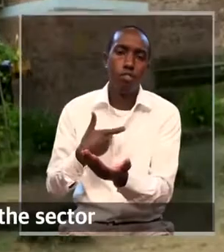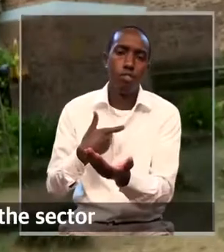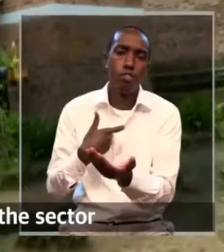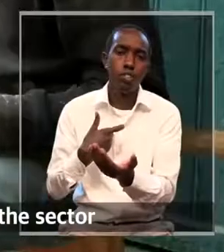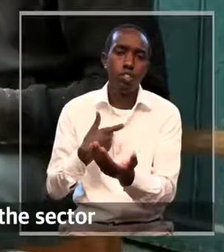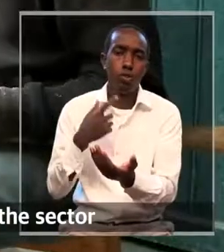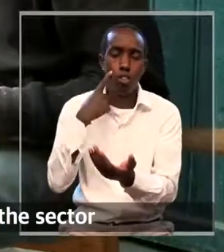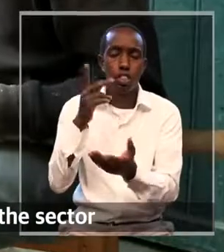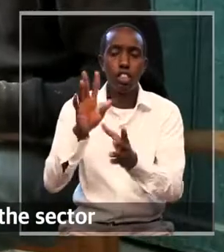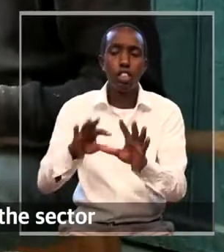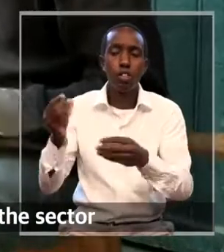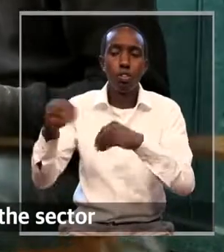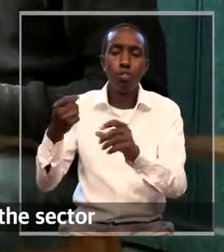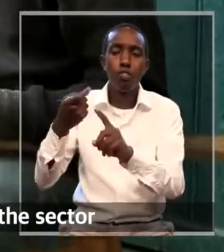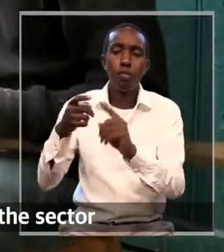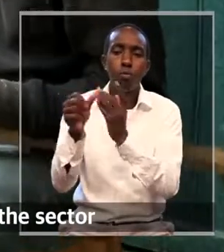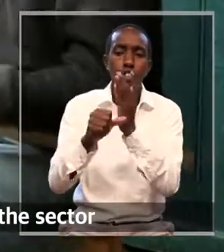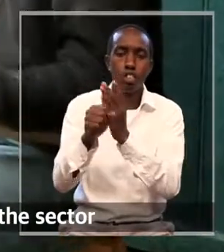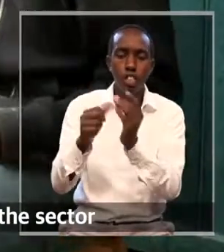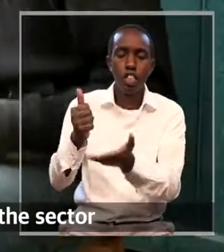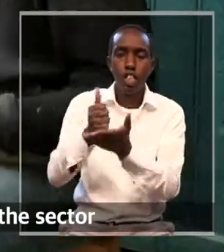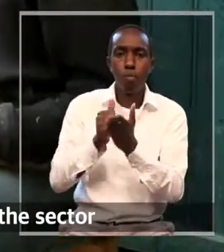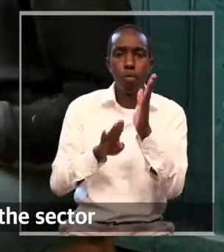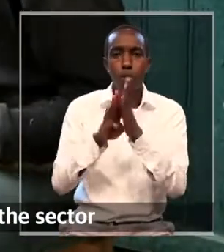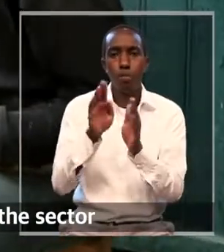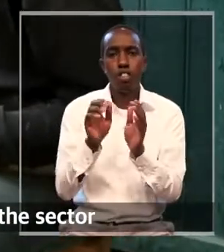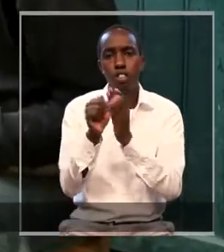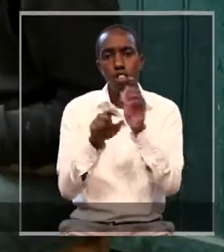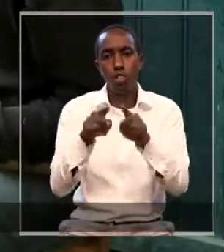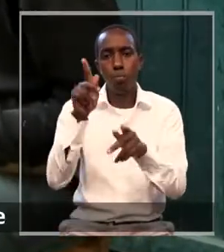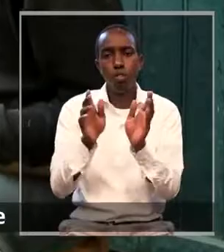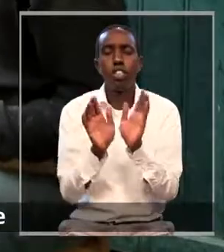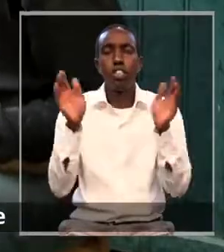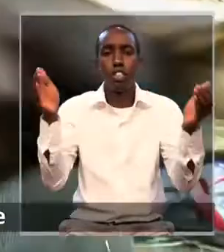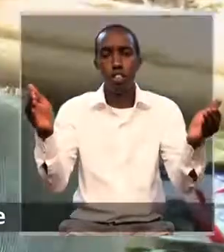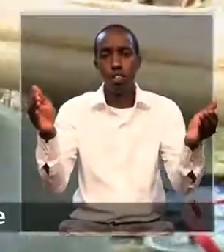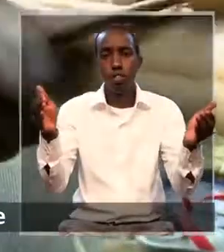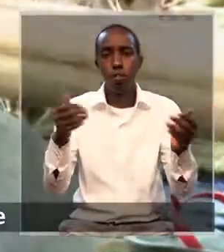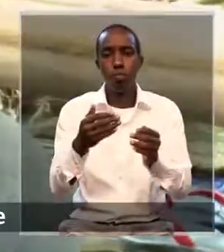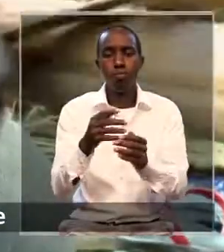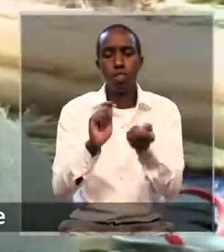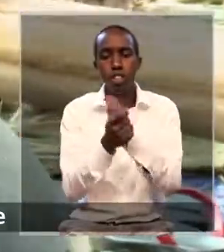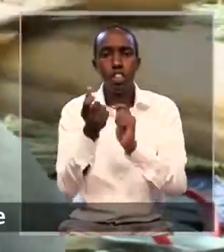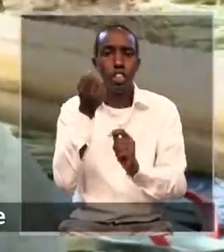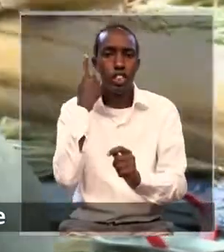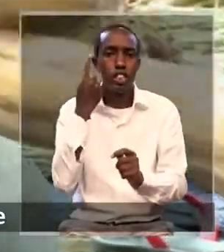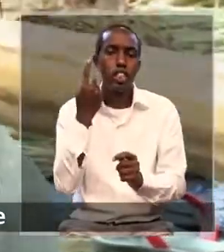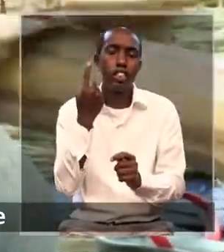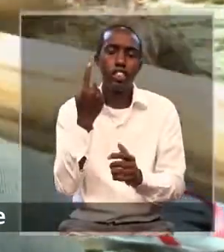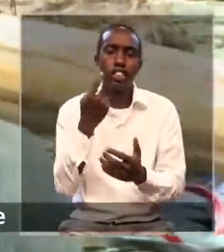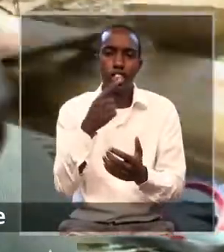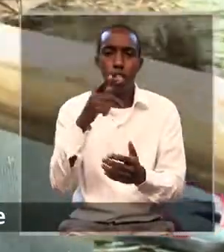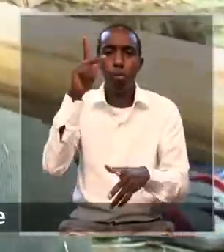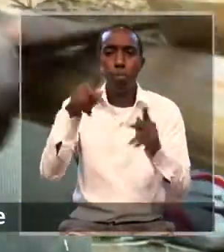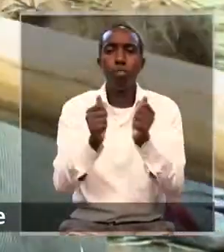Tumaze kubona kuko uruhare rwabo mu murenge rudufasha kujya kwihutisha iterambere ry'umurenge n'abaturage muri rusange. Twahinduye imyumvire twumva cyane ko